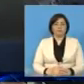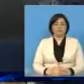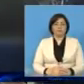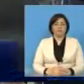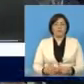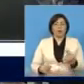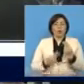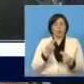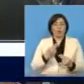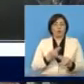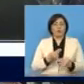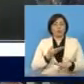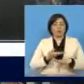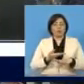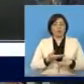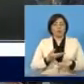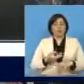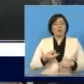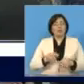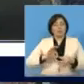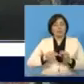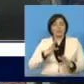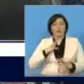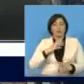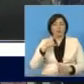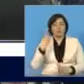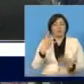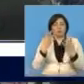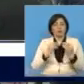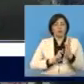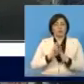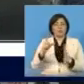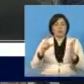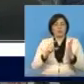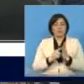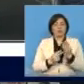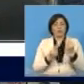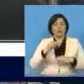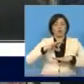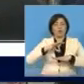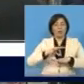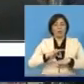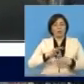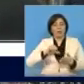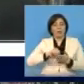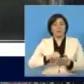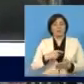Ойындар өте тартысты болды, өте қиын болды. Алғашқы күннен бастап 7 ойын ойнадық. Алтауын жендік, біреуін